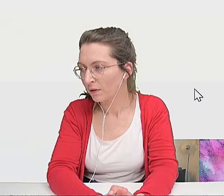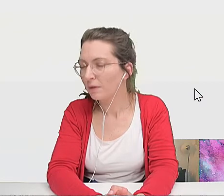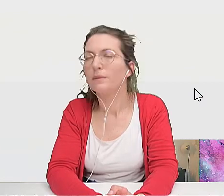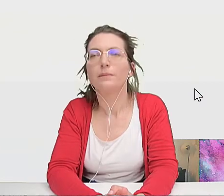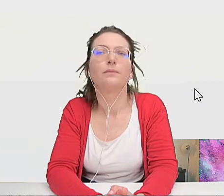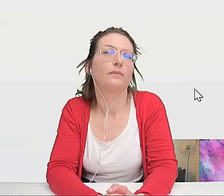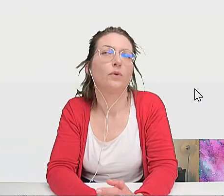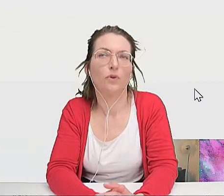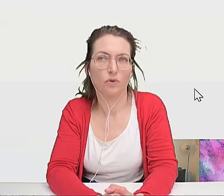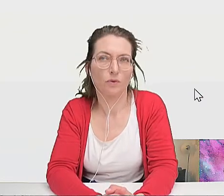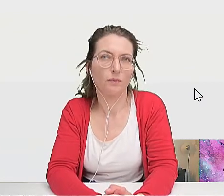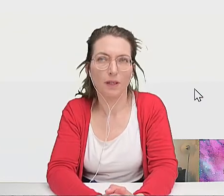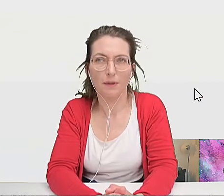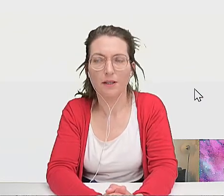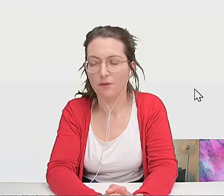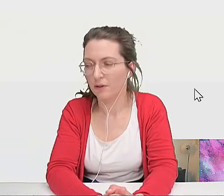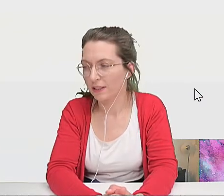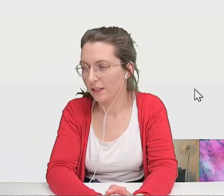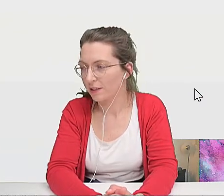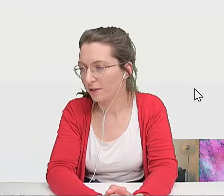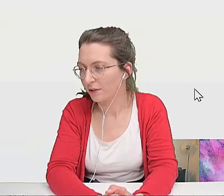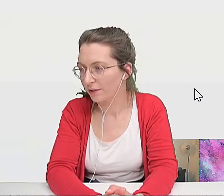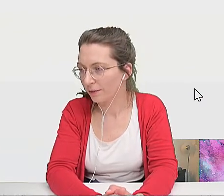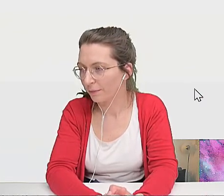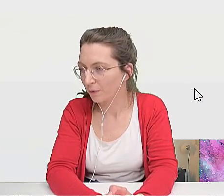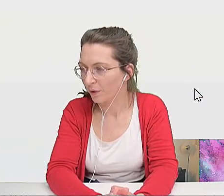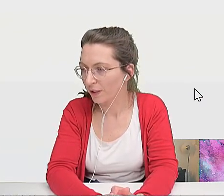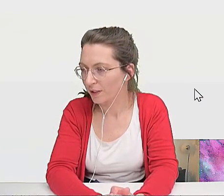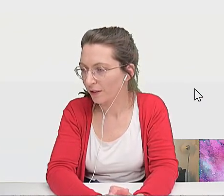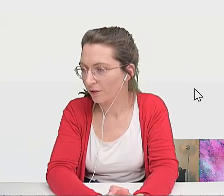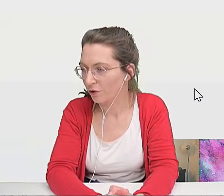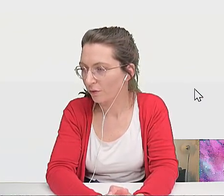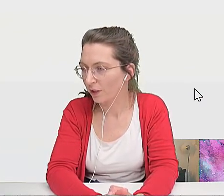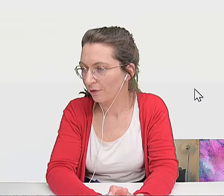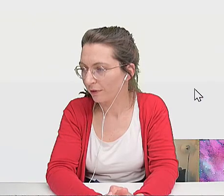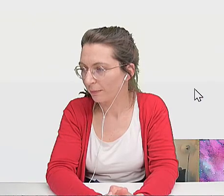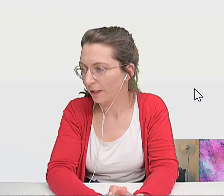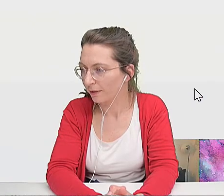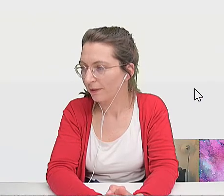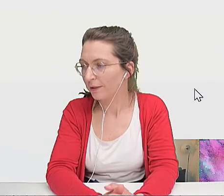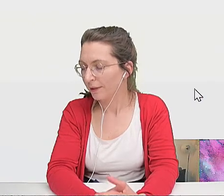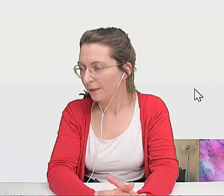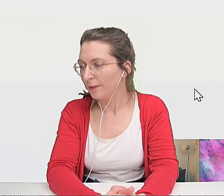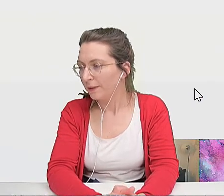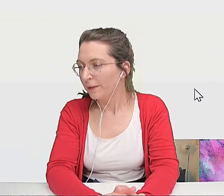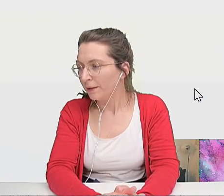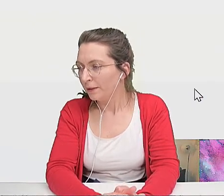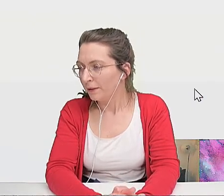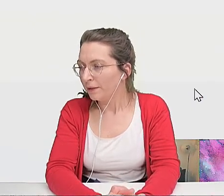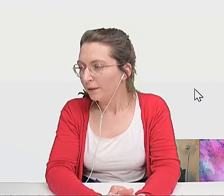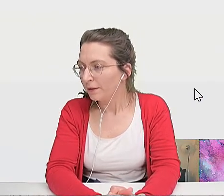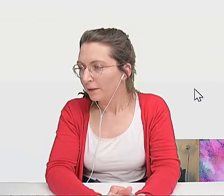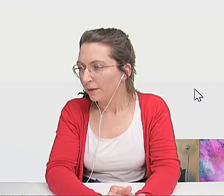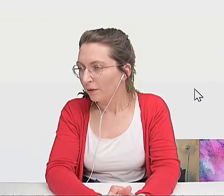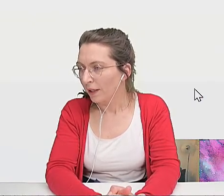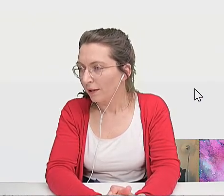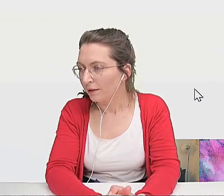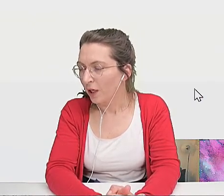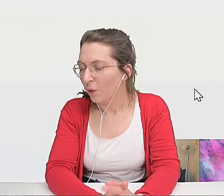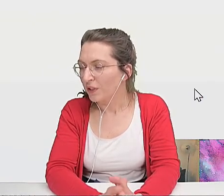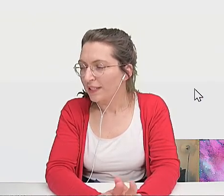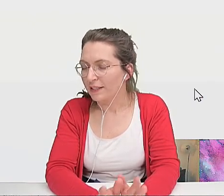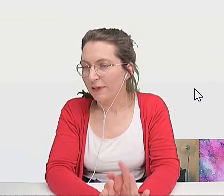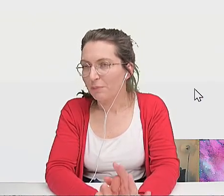einen eigenen Account an. Oder so. Kann man also auch als Eltern oder als ältere Schüler einfach machen. Genau.